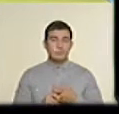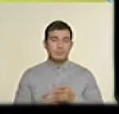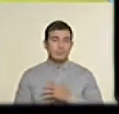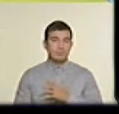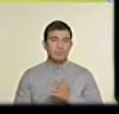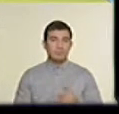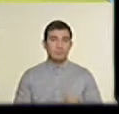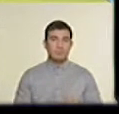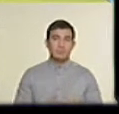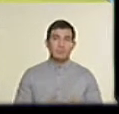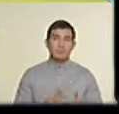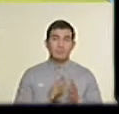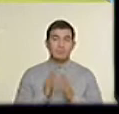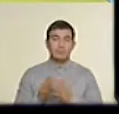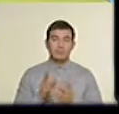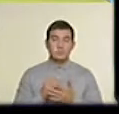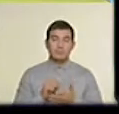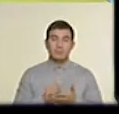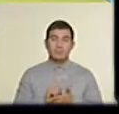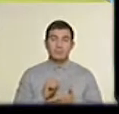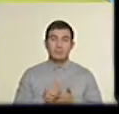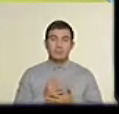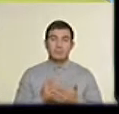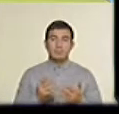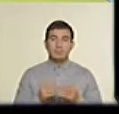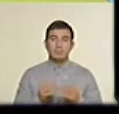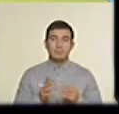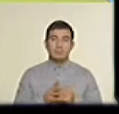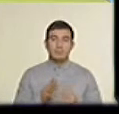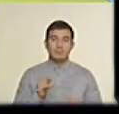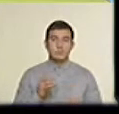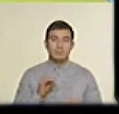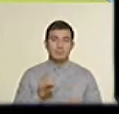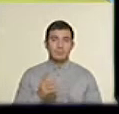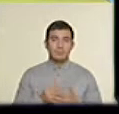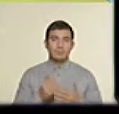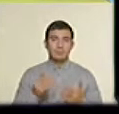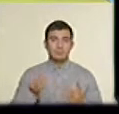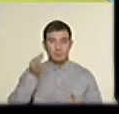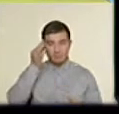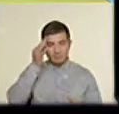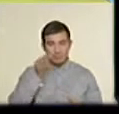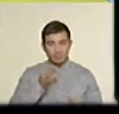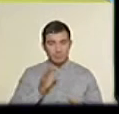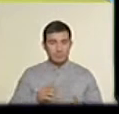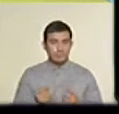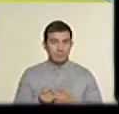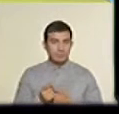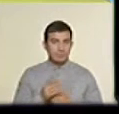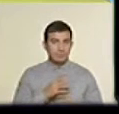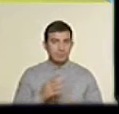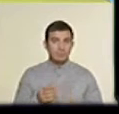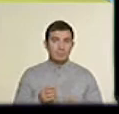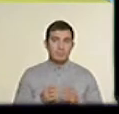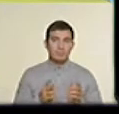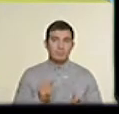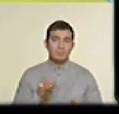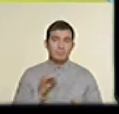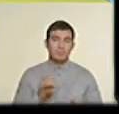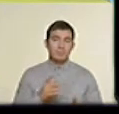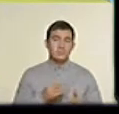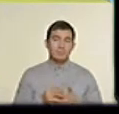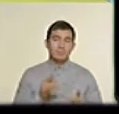jalb qilinadi. Dastlabki bosmaxona 15. asr o'rtalarida Germaniyada vujudga kelgan va bizda 19.